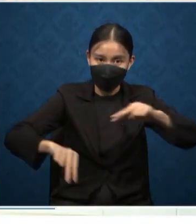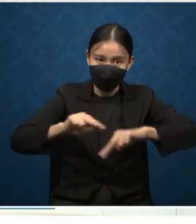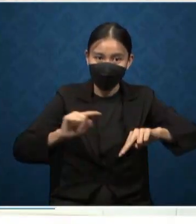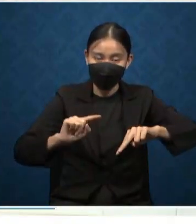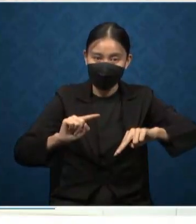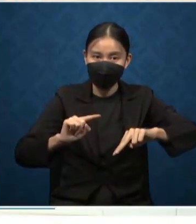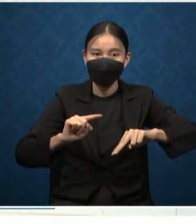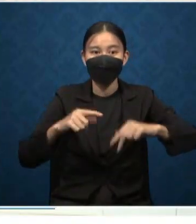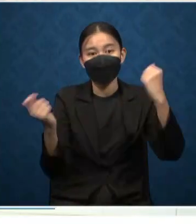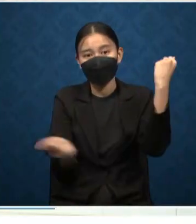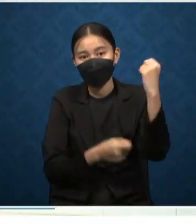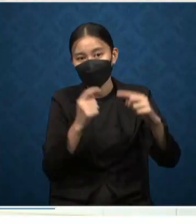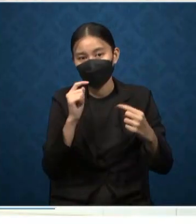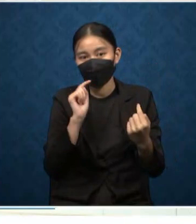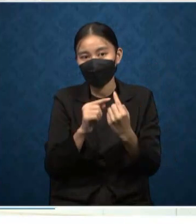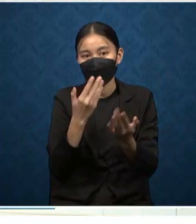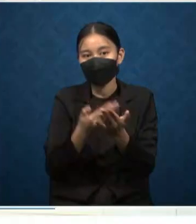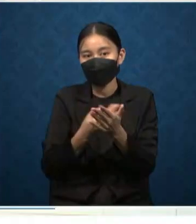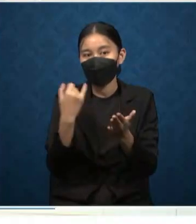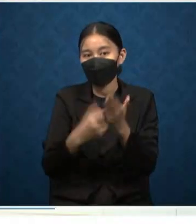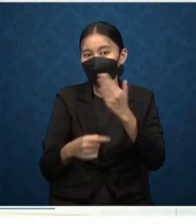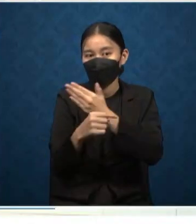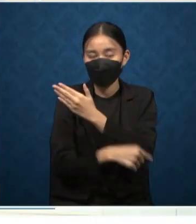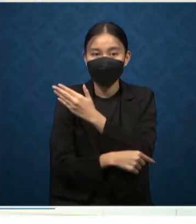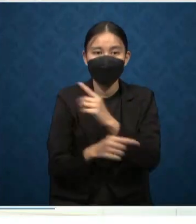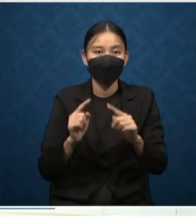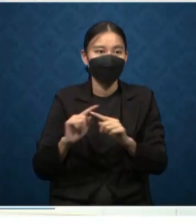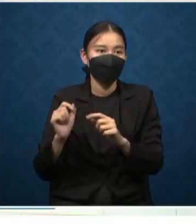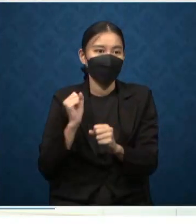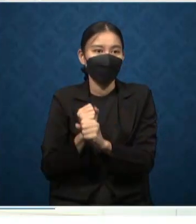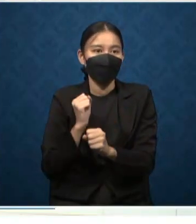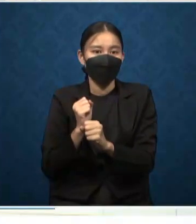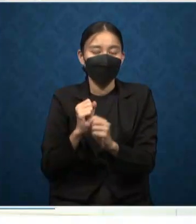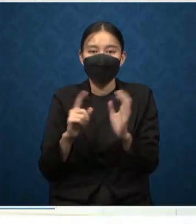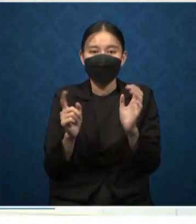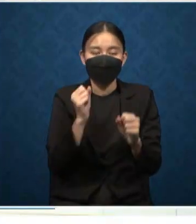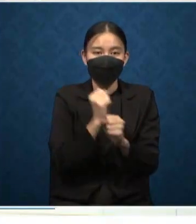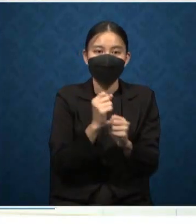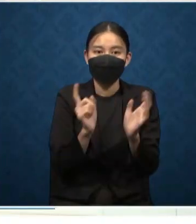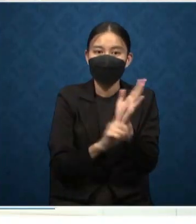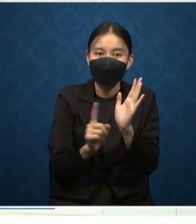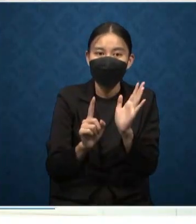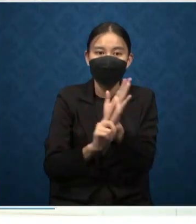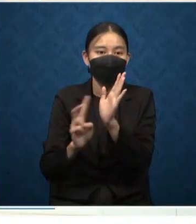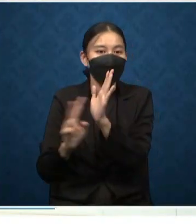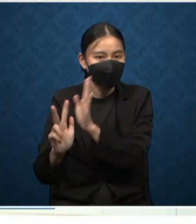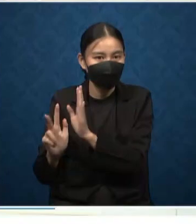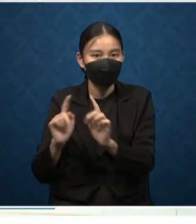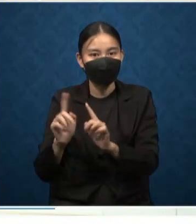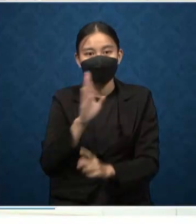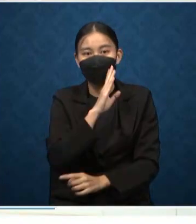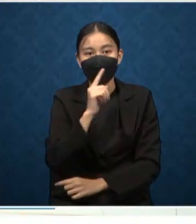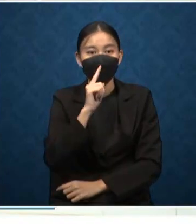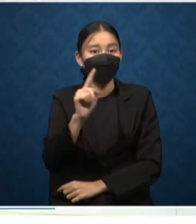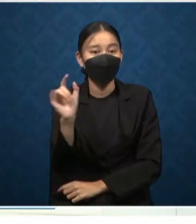ข้อหาฝอกเงินครัเป็นกรมกรรมเป็นการทำแต่ละครั้ง ครั้งไปนะครับสวนไหนที่ยัไม่มการเก่า